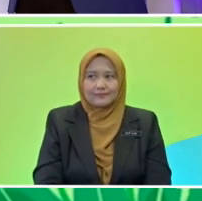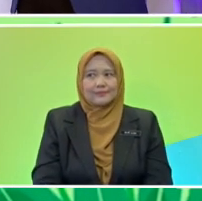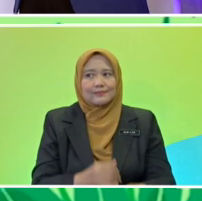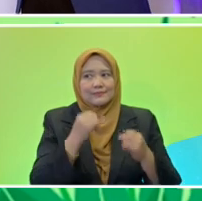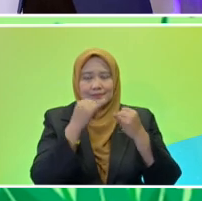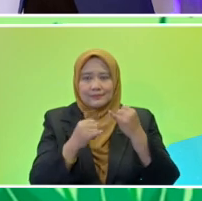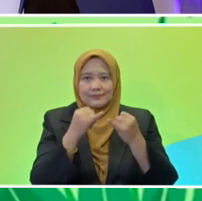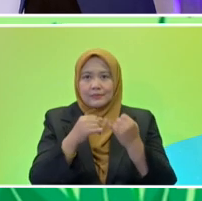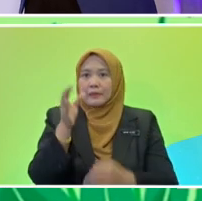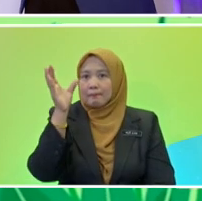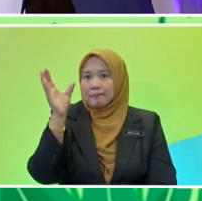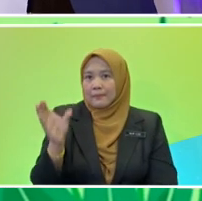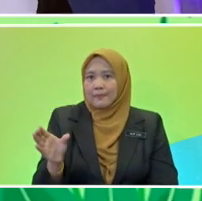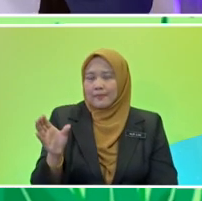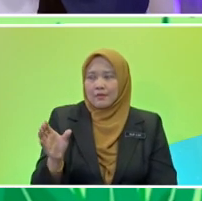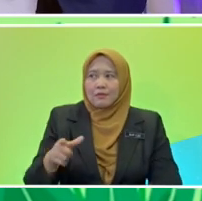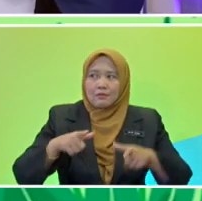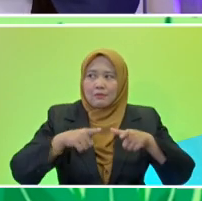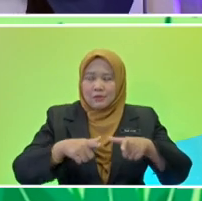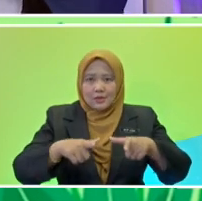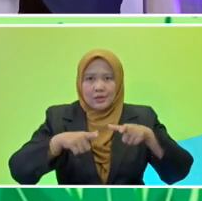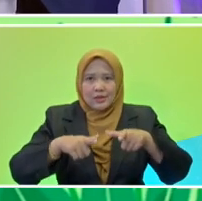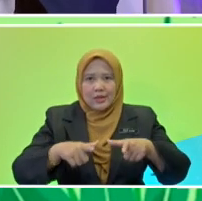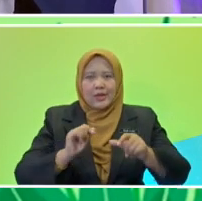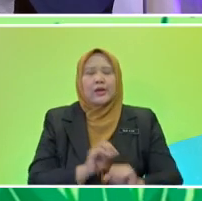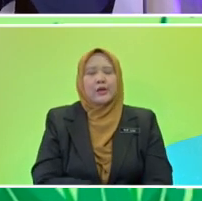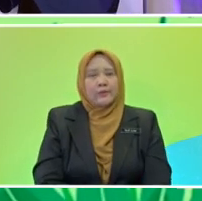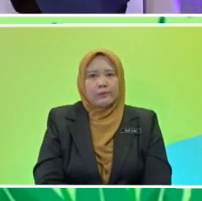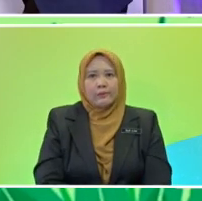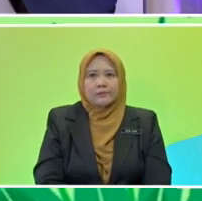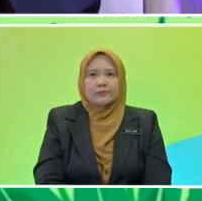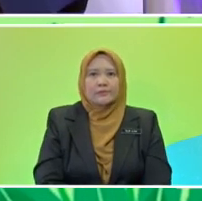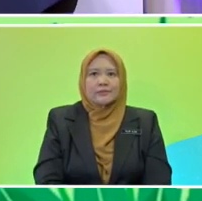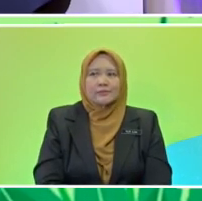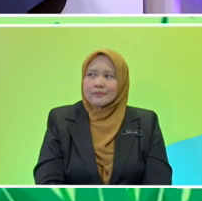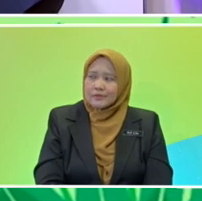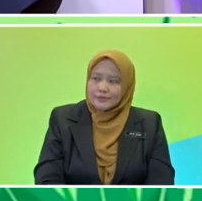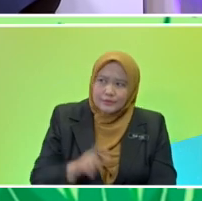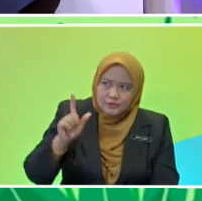batal Lihatlah batang berkayu berkayuku Oh cukup perhatikan